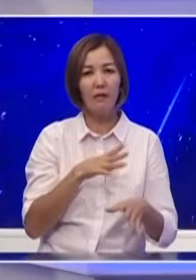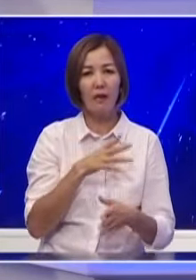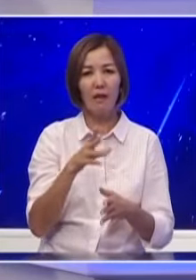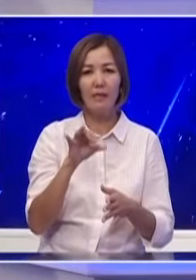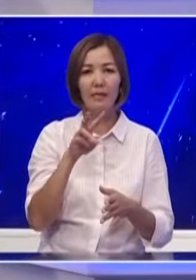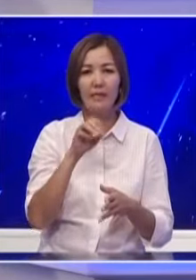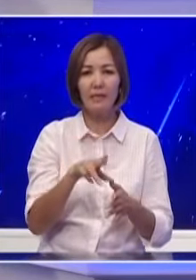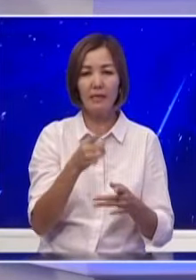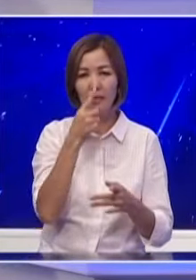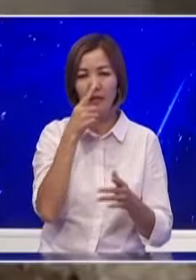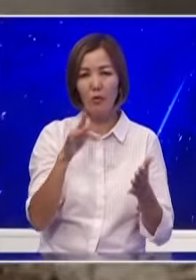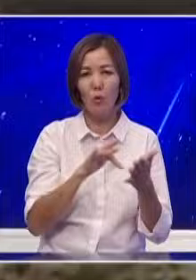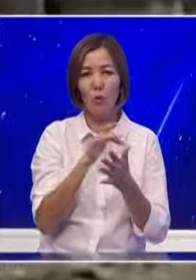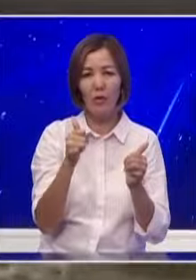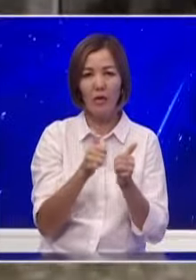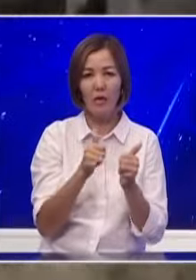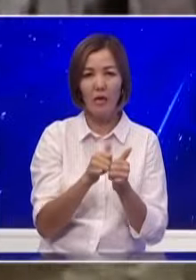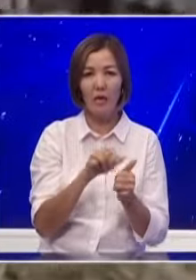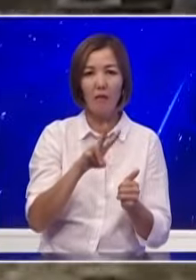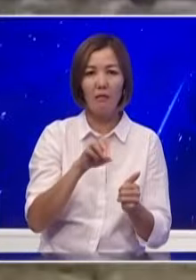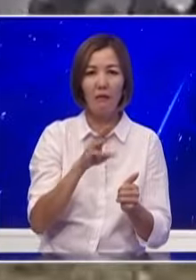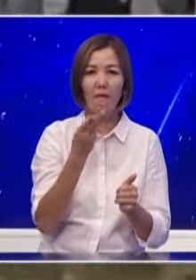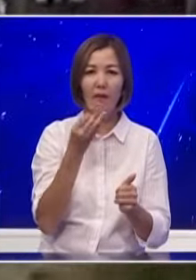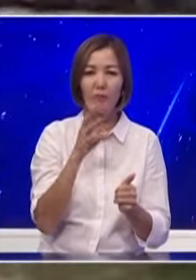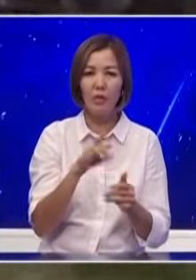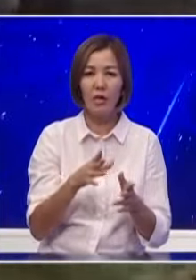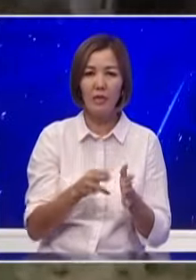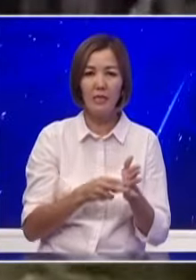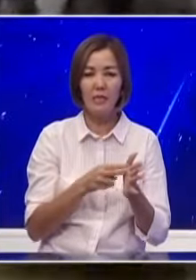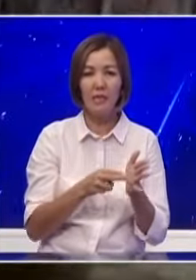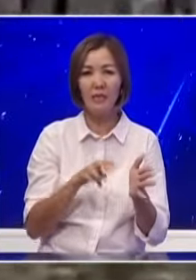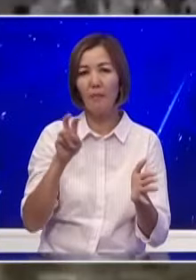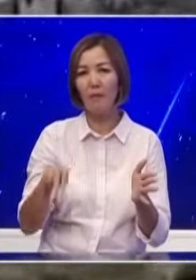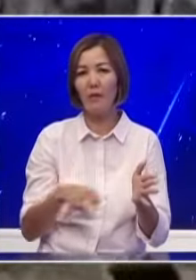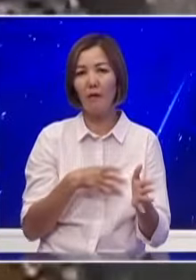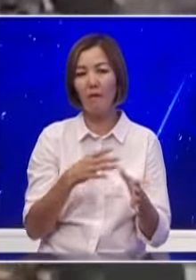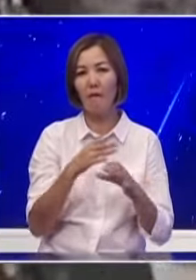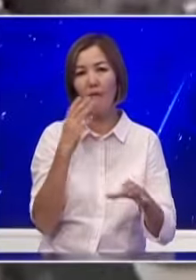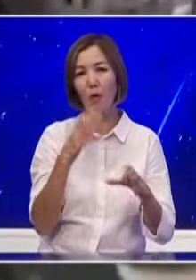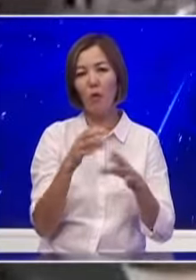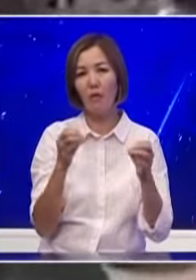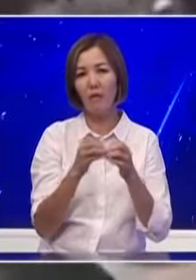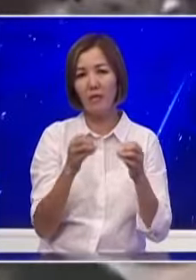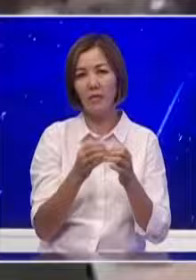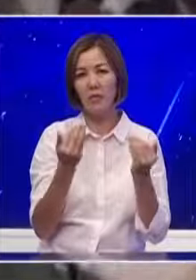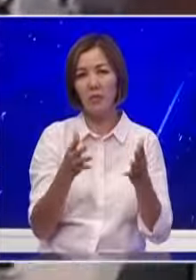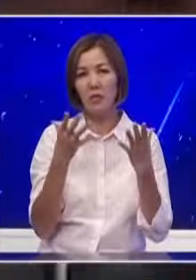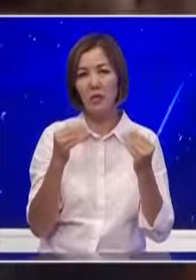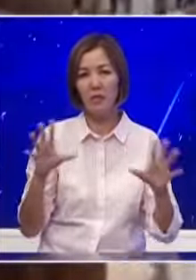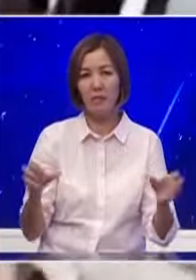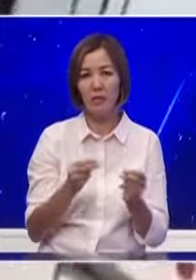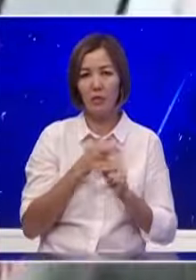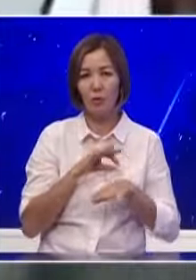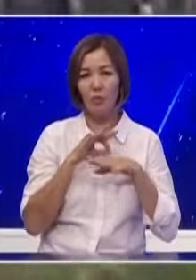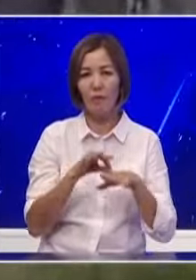провинции Синд, недалеко от города Навабшах. С рельсов сошли свыше 10 вагонов поезда. Сейчас идут спасательные